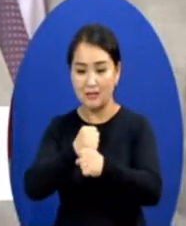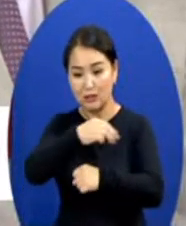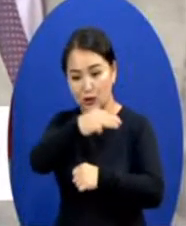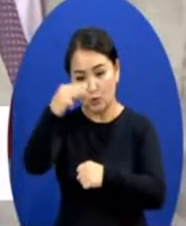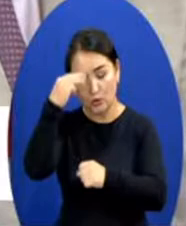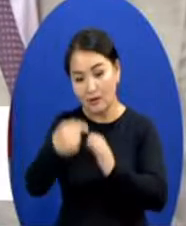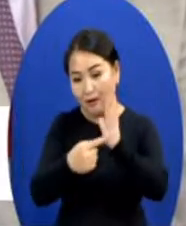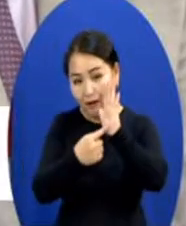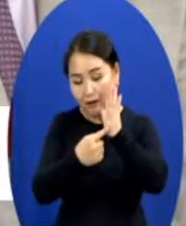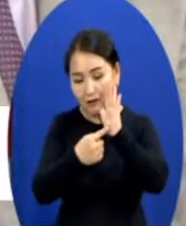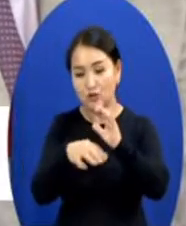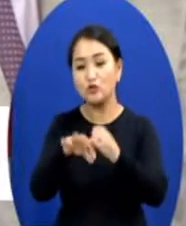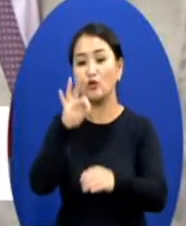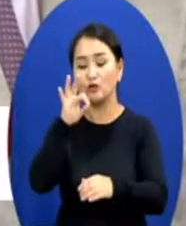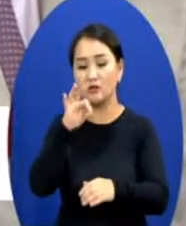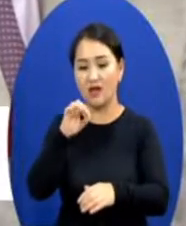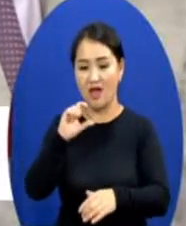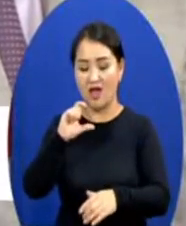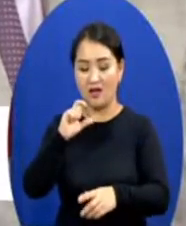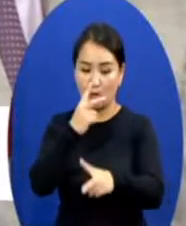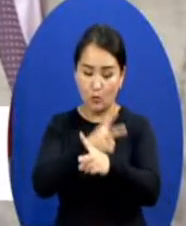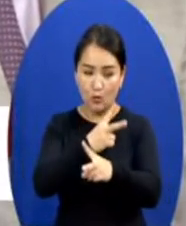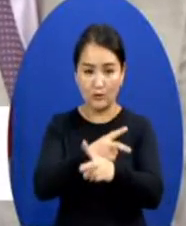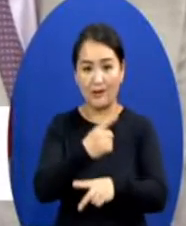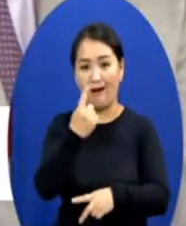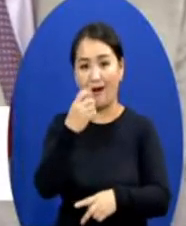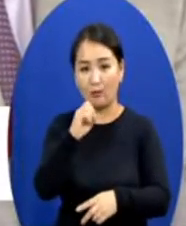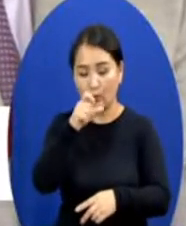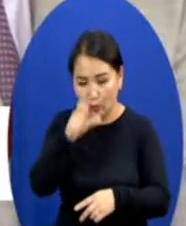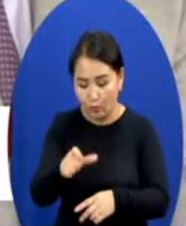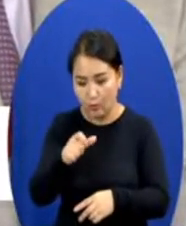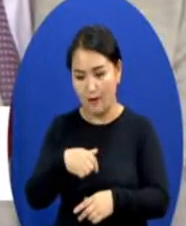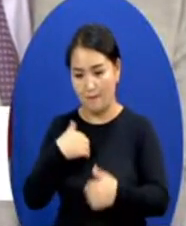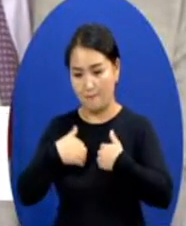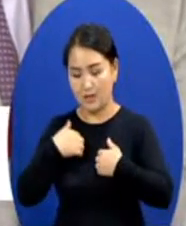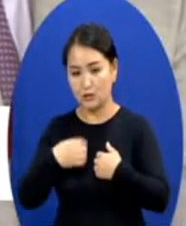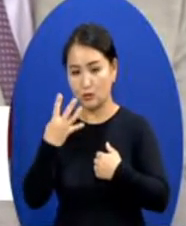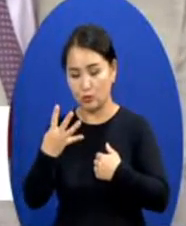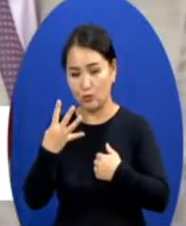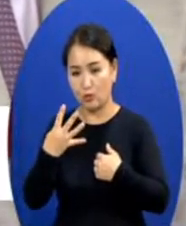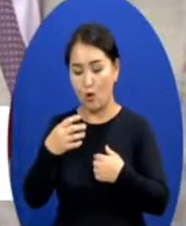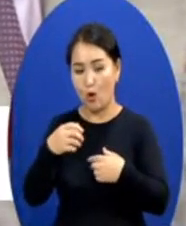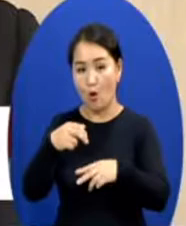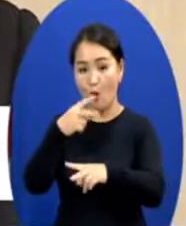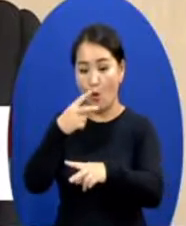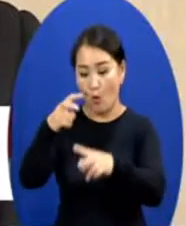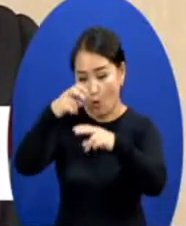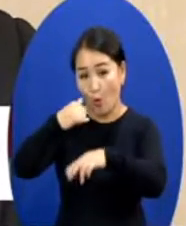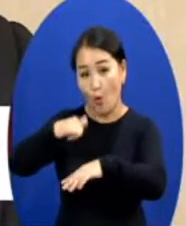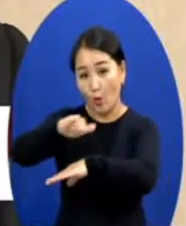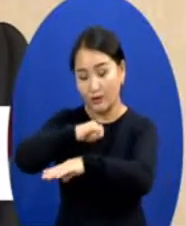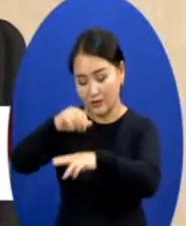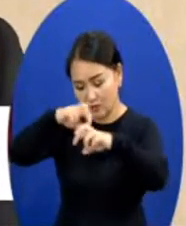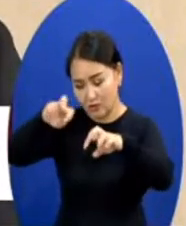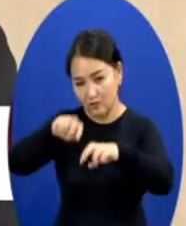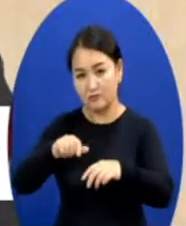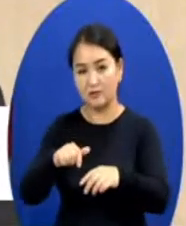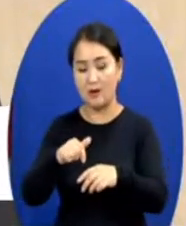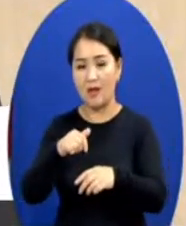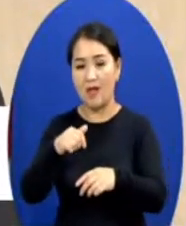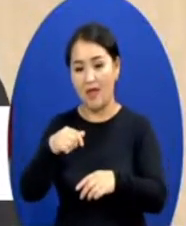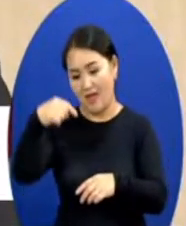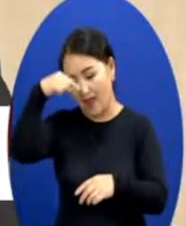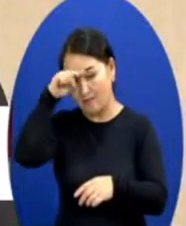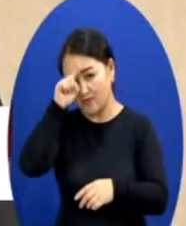Нэр дэвшигчдийн дунд эрх зүйч мэрэгжилтэй 10 хүн, улс төр судлаач 12 хүн, багш 4, инженер 5, эдийн засагч 5, эмч 1, нисгэгч